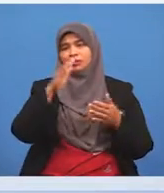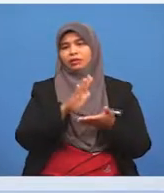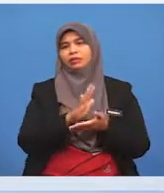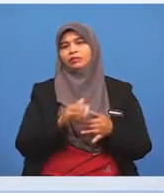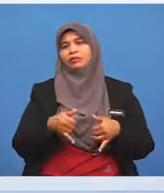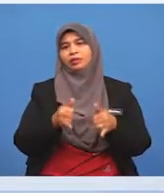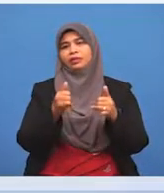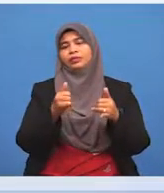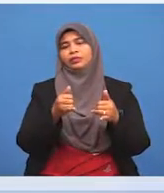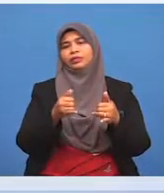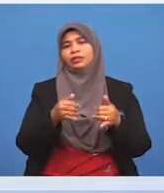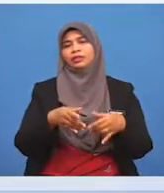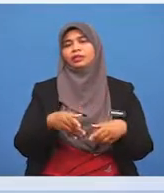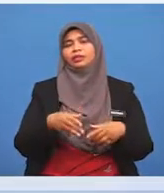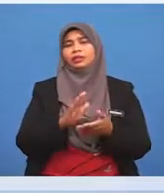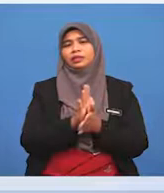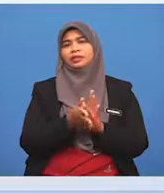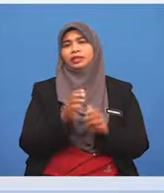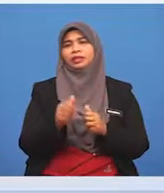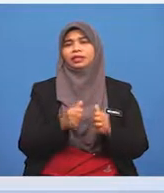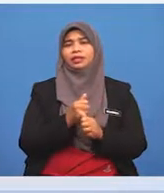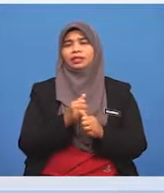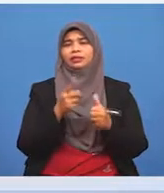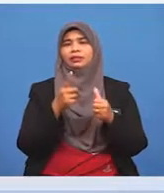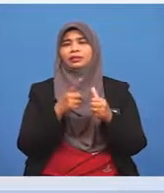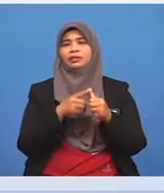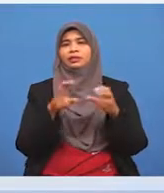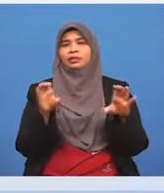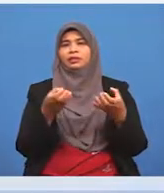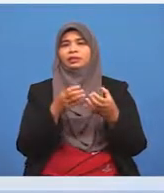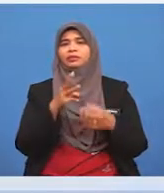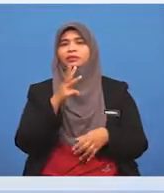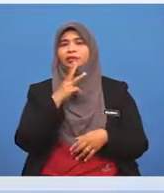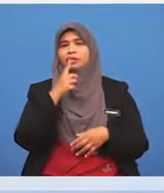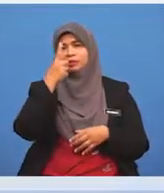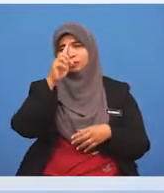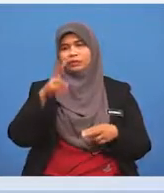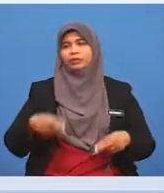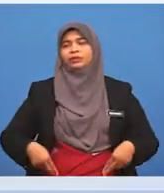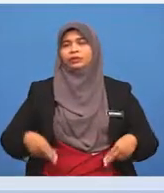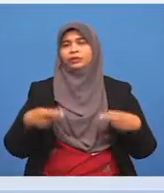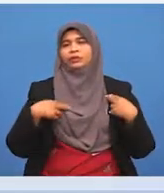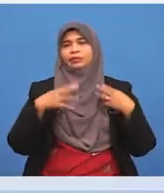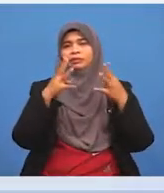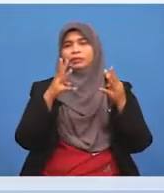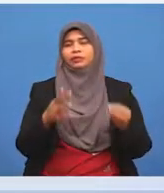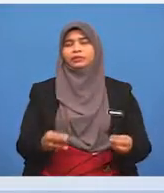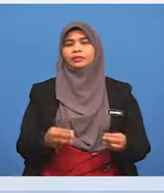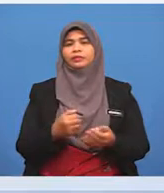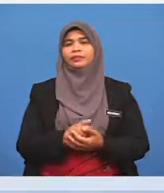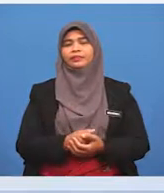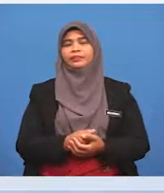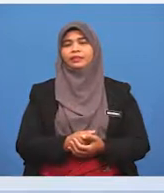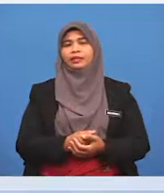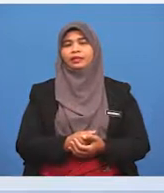manusia. Murid-murid, Allah telah menjelaskan dalam Al-Quran bahawa kejadian air